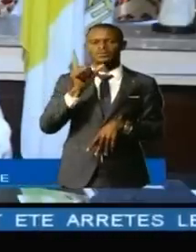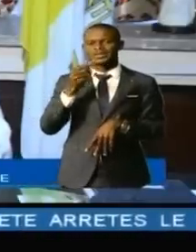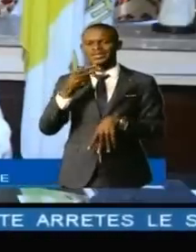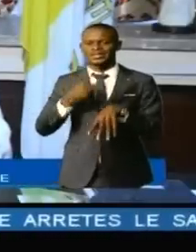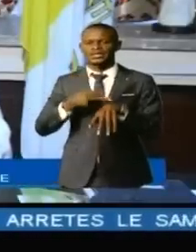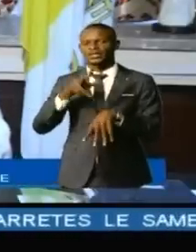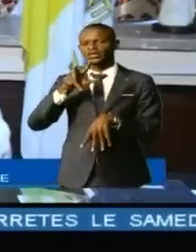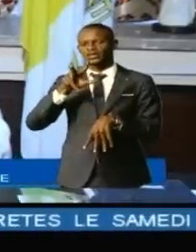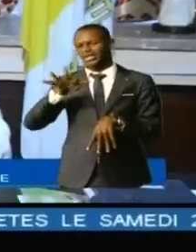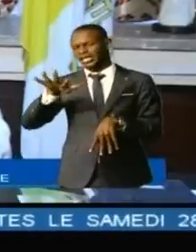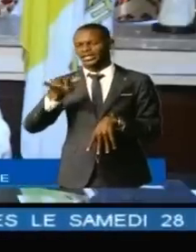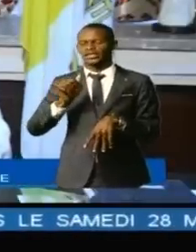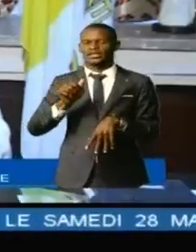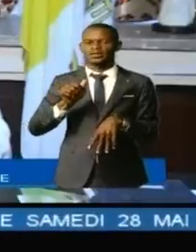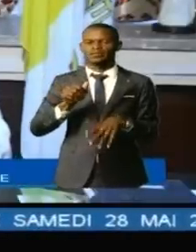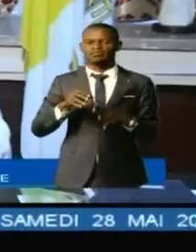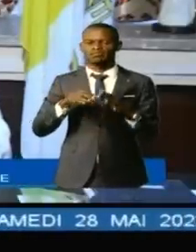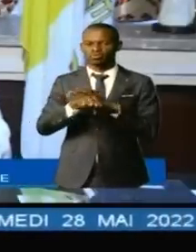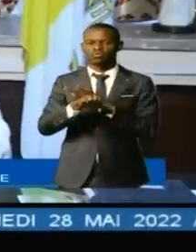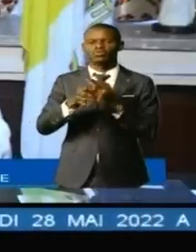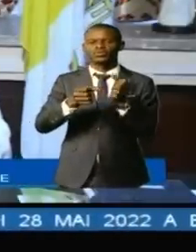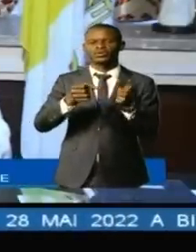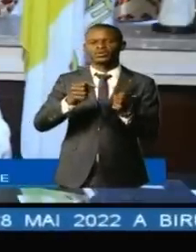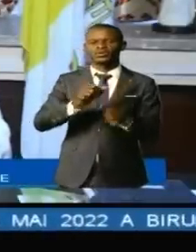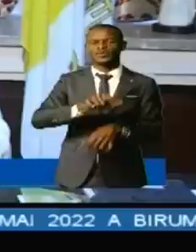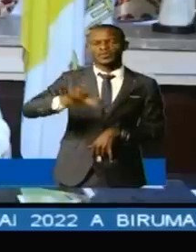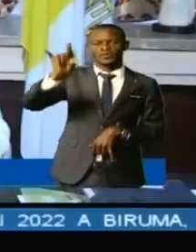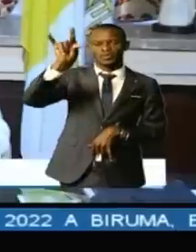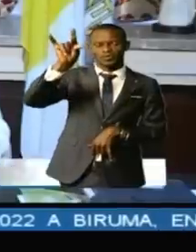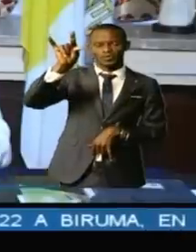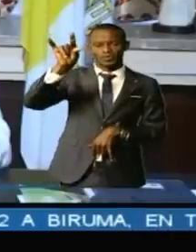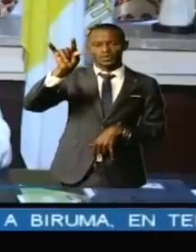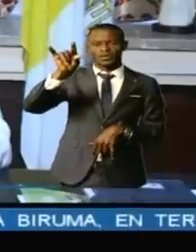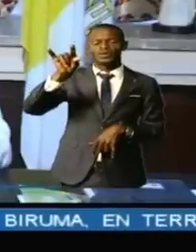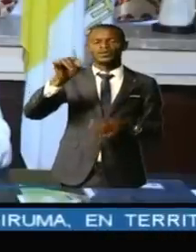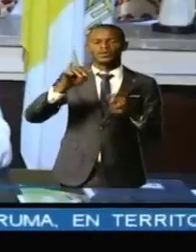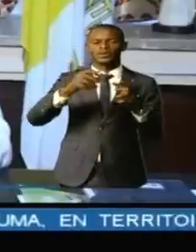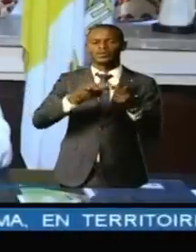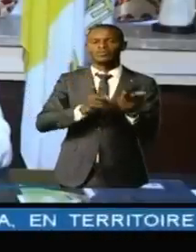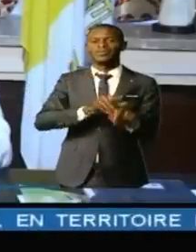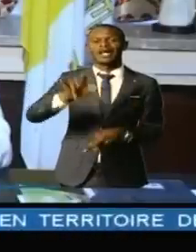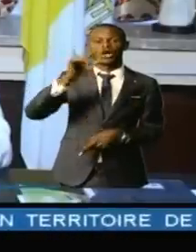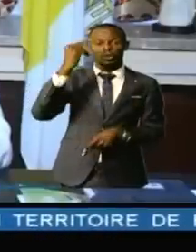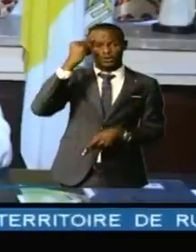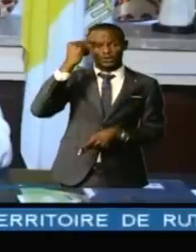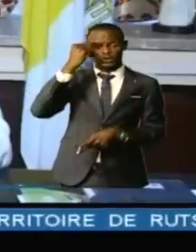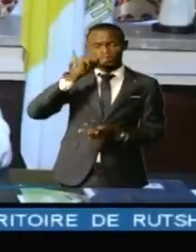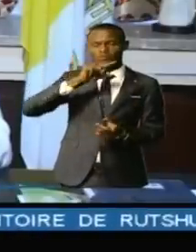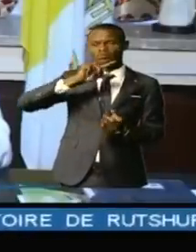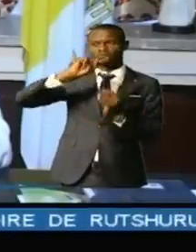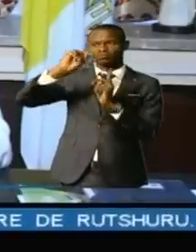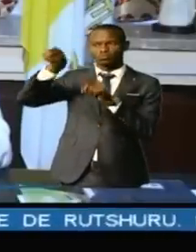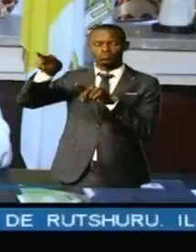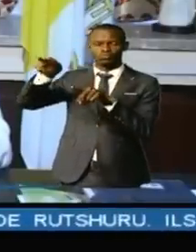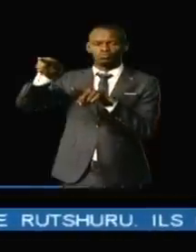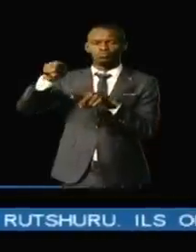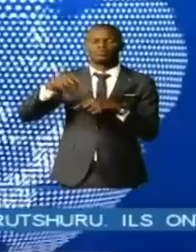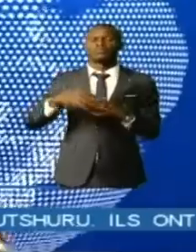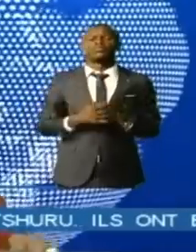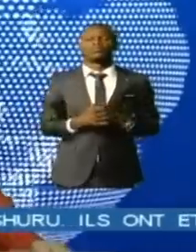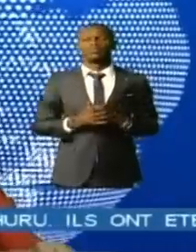10h35, départ en avion de l'aéroport international de Kinshasa pour Juba.